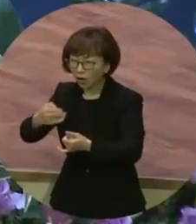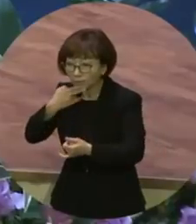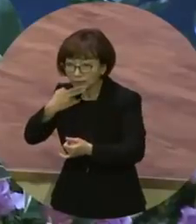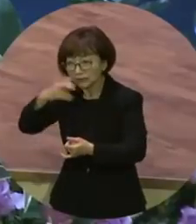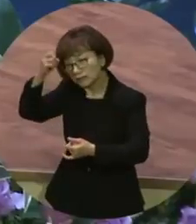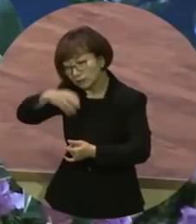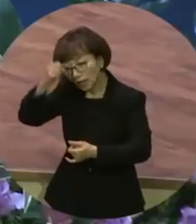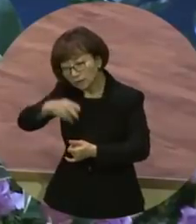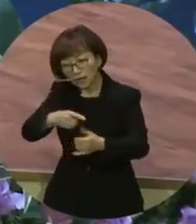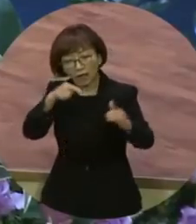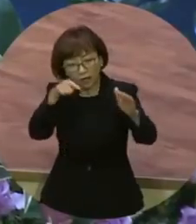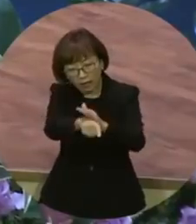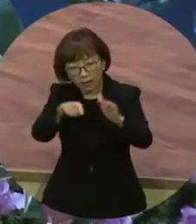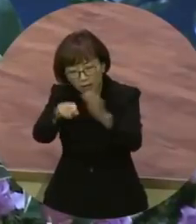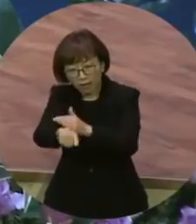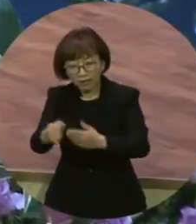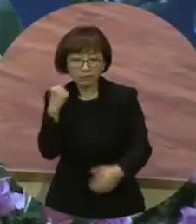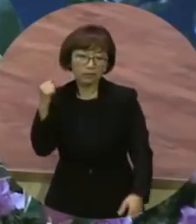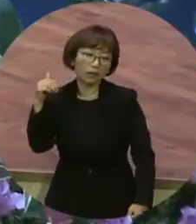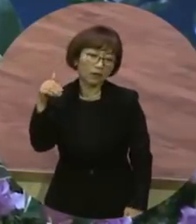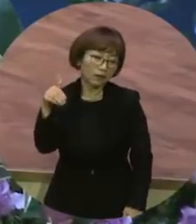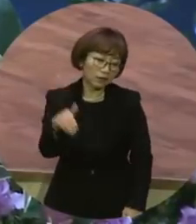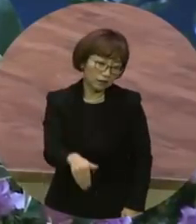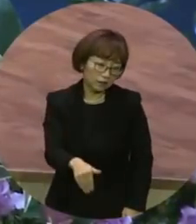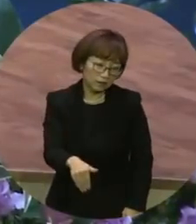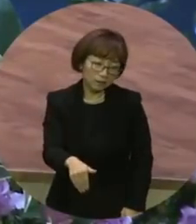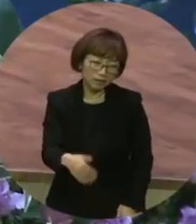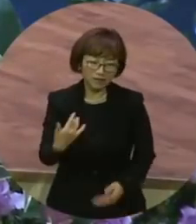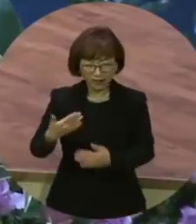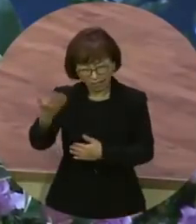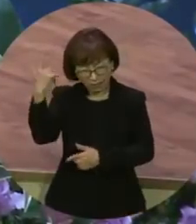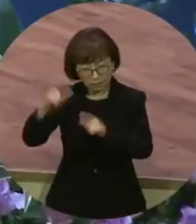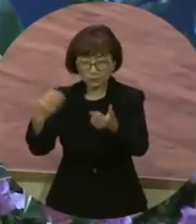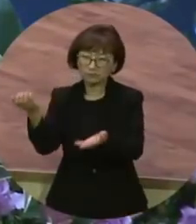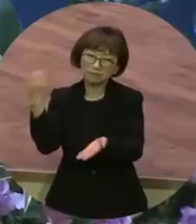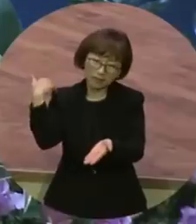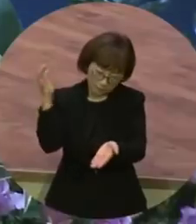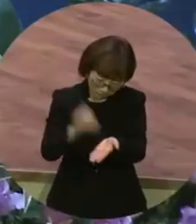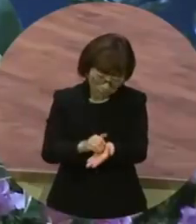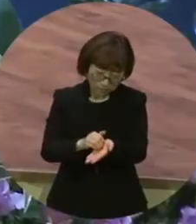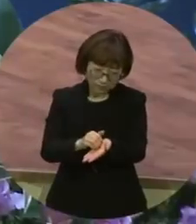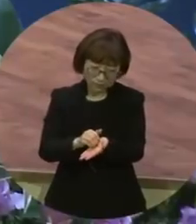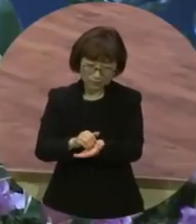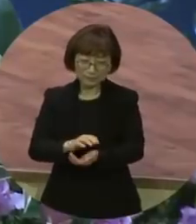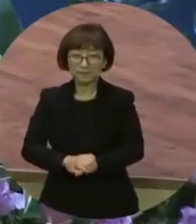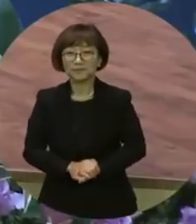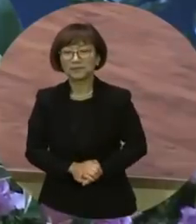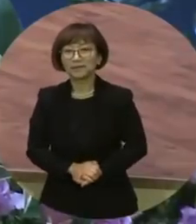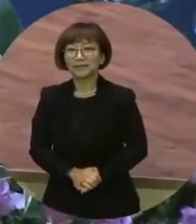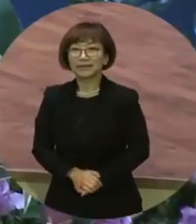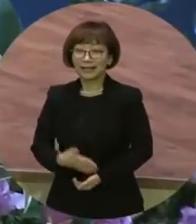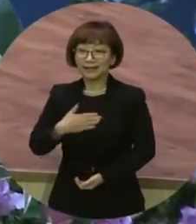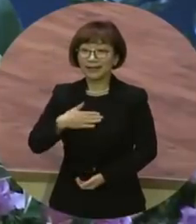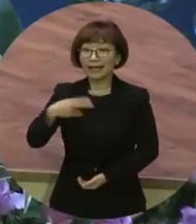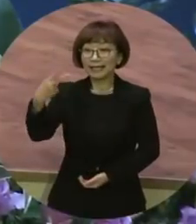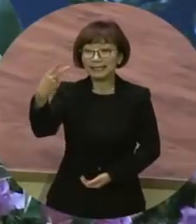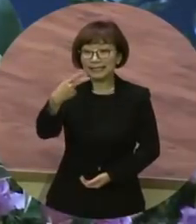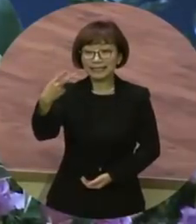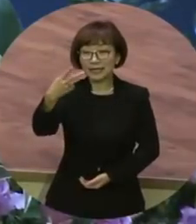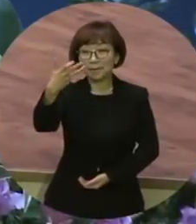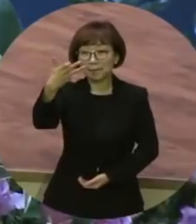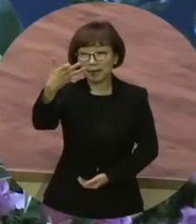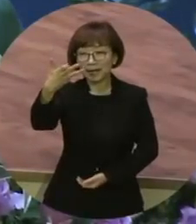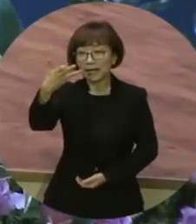지치고 또 예틀로 돌아가더라고요. 이건 제 경험입니다. 저는 2008년도에 팀 합숙을 받았습니다. 제 인생에는 잊지 못할